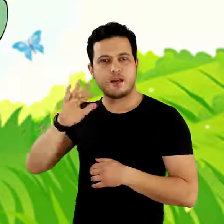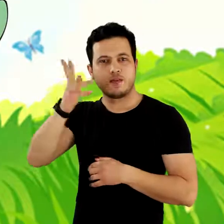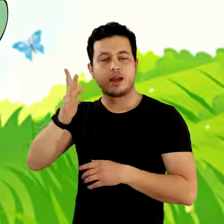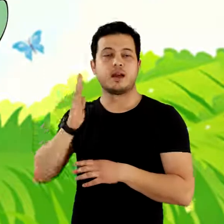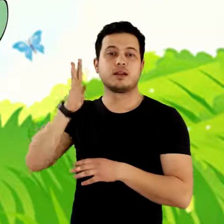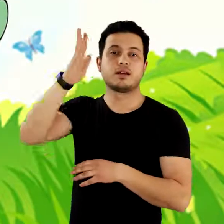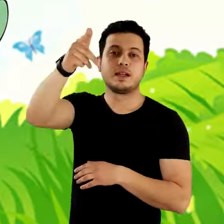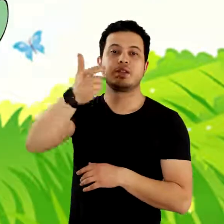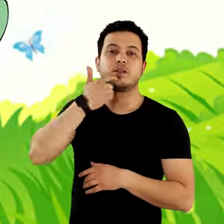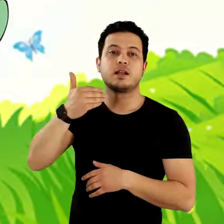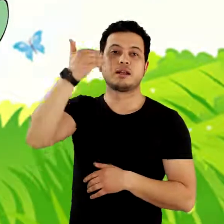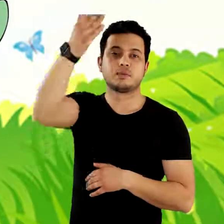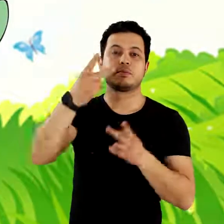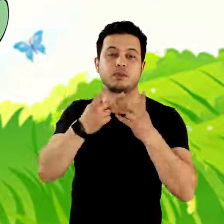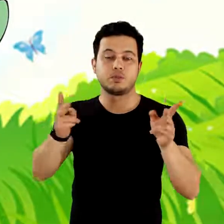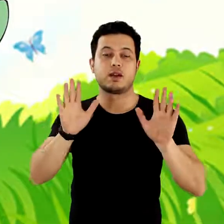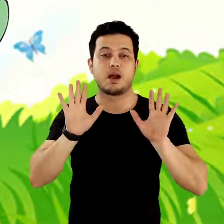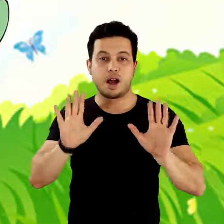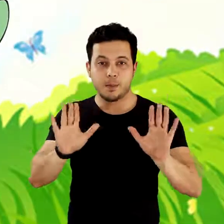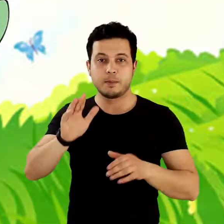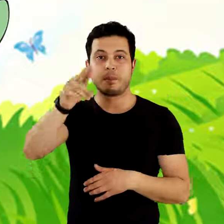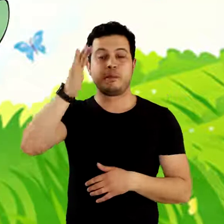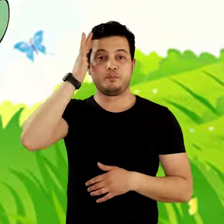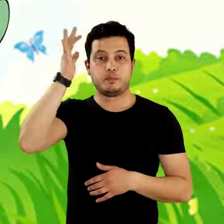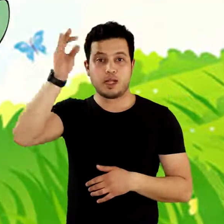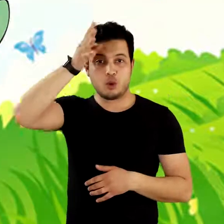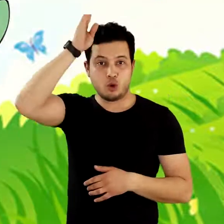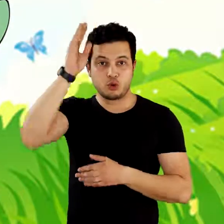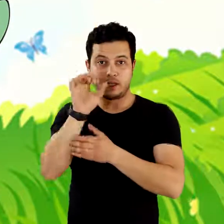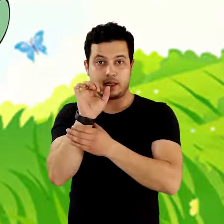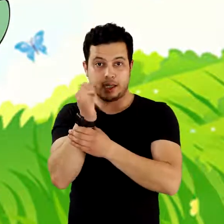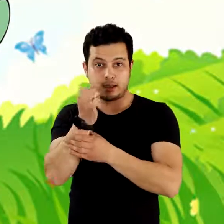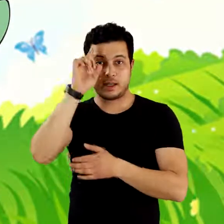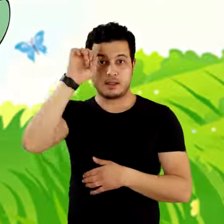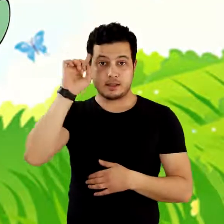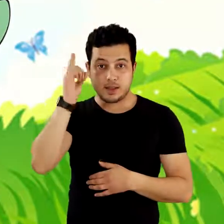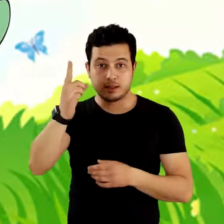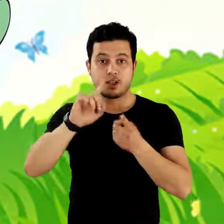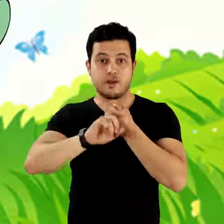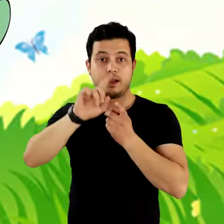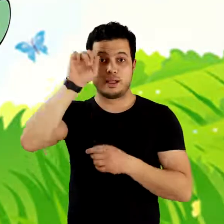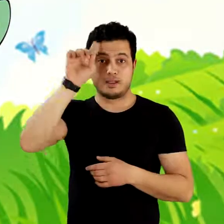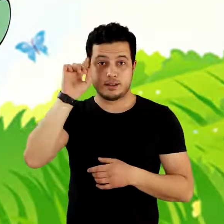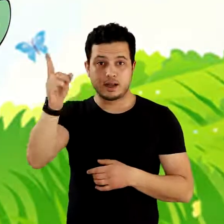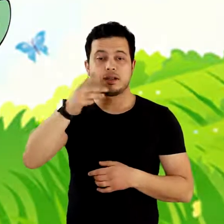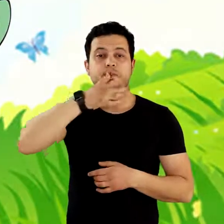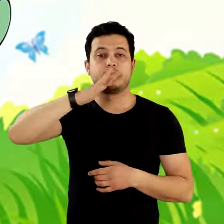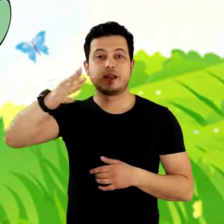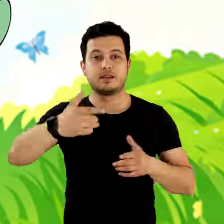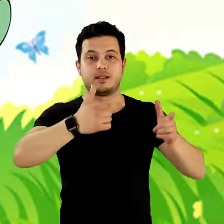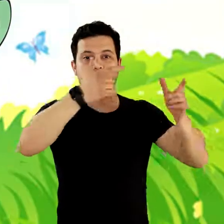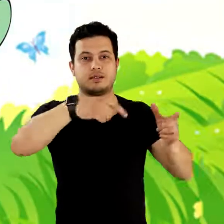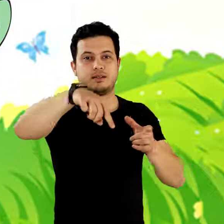ileriye gidebilirler. Ancak Bilge Horoz'un yetenekleri sadece ve sadece Denizli